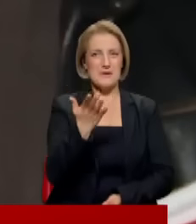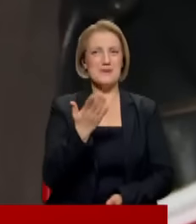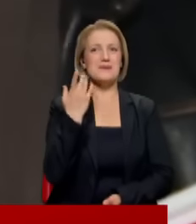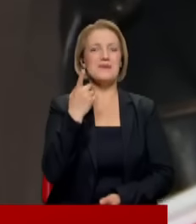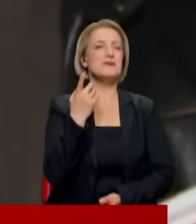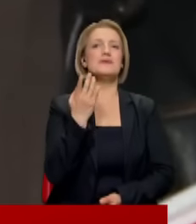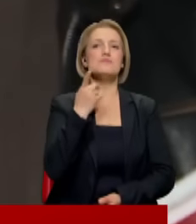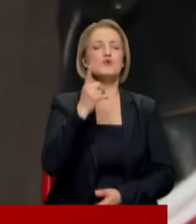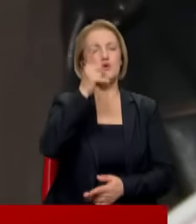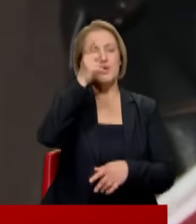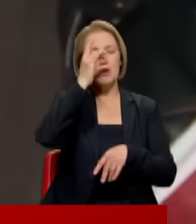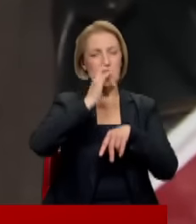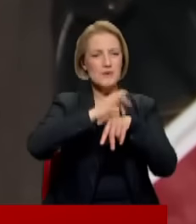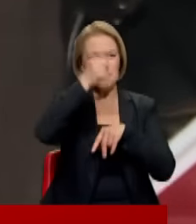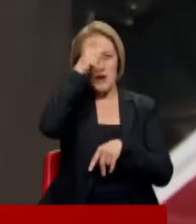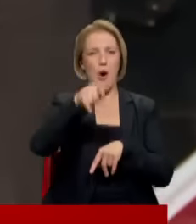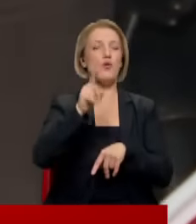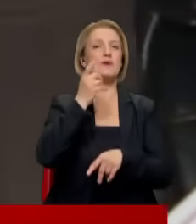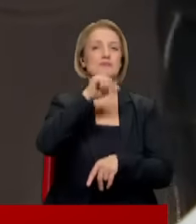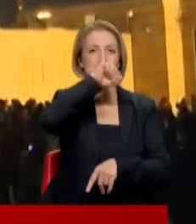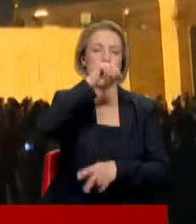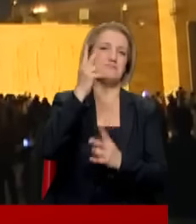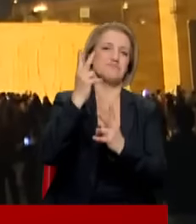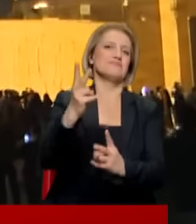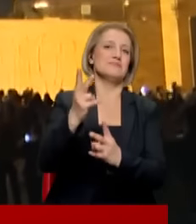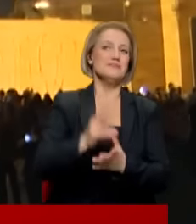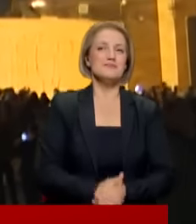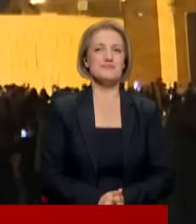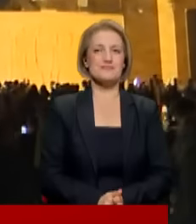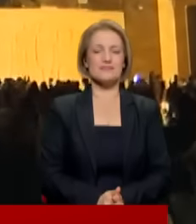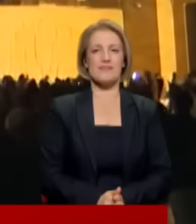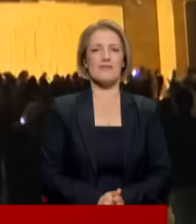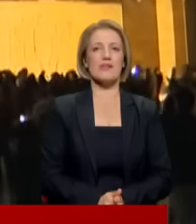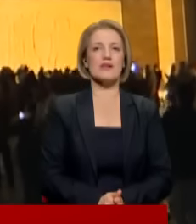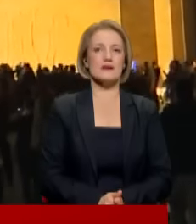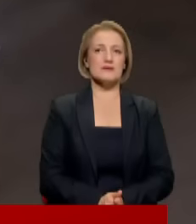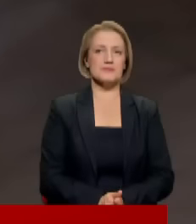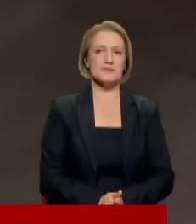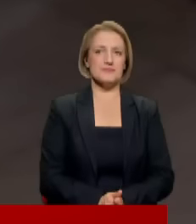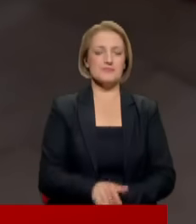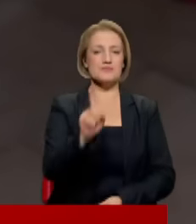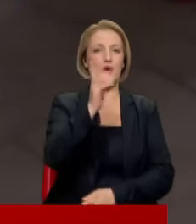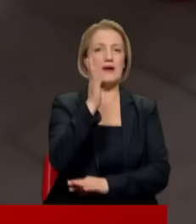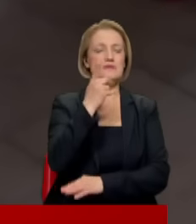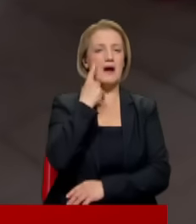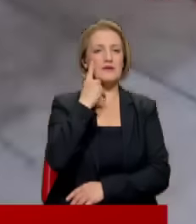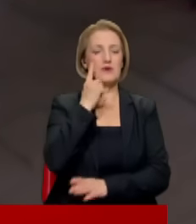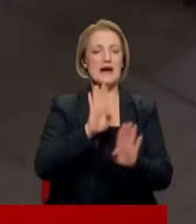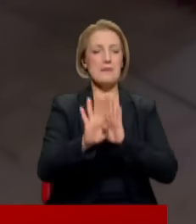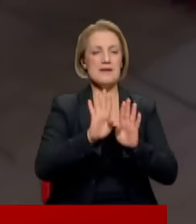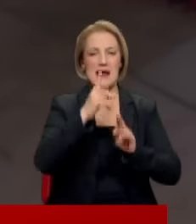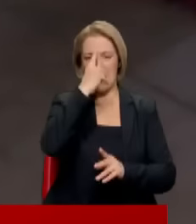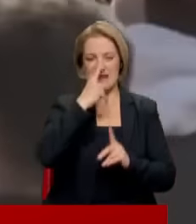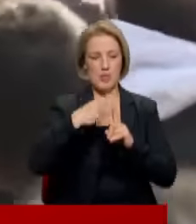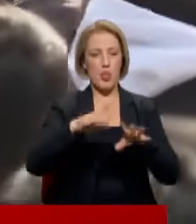Tabii bu ülke onun sayesinde burada mutl 10 Kasım'da Anıt kabirin kapıları